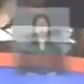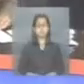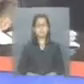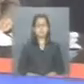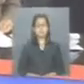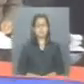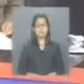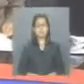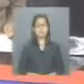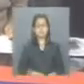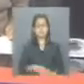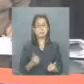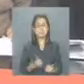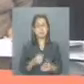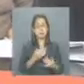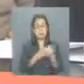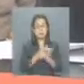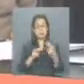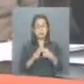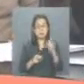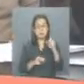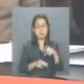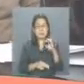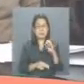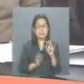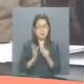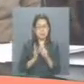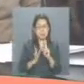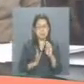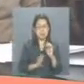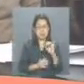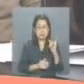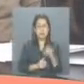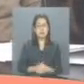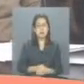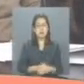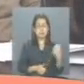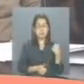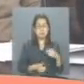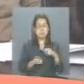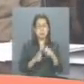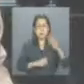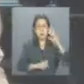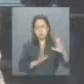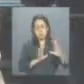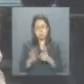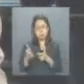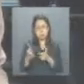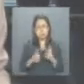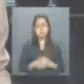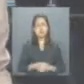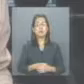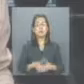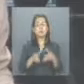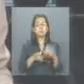หลังจากที่ซีเรียใช้ความรุนแรงนะคะกับประชาชนที่มาชุมนุมต่อต้านรัฐบาลซีเรียก็ทำให้ทางด้านของ UN นั้นต